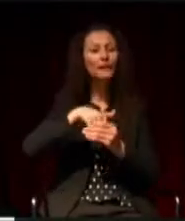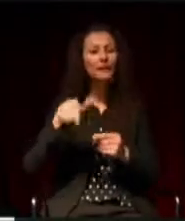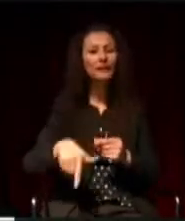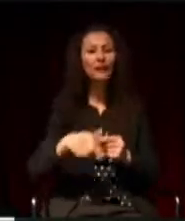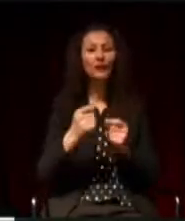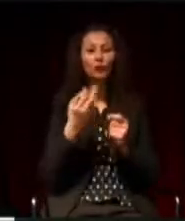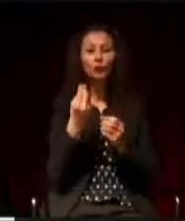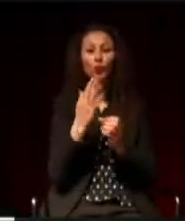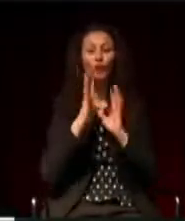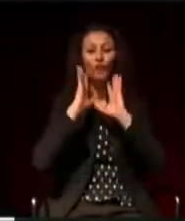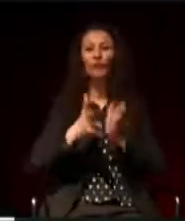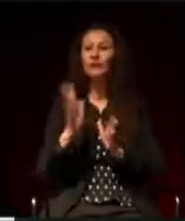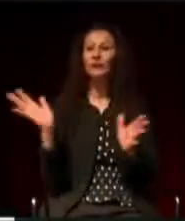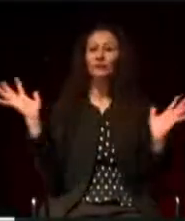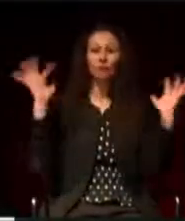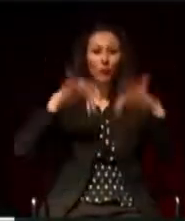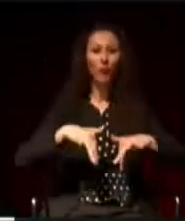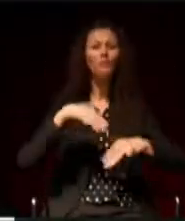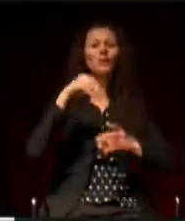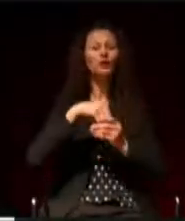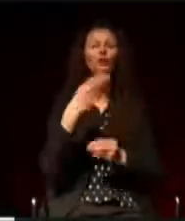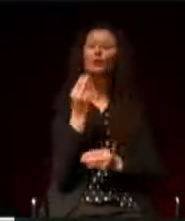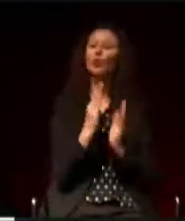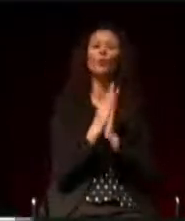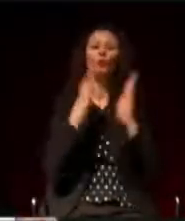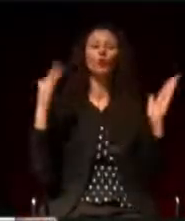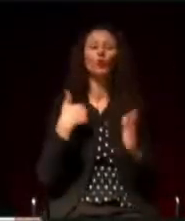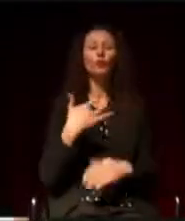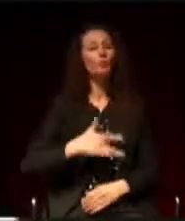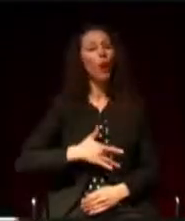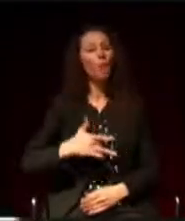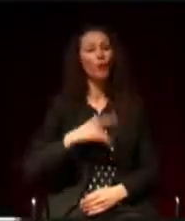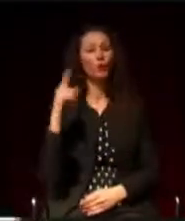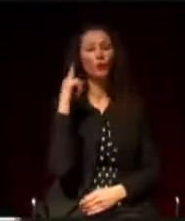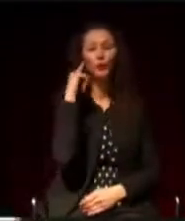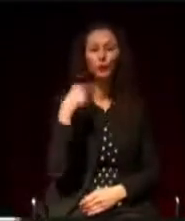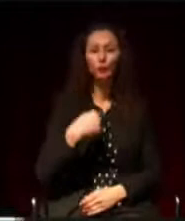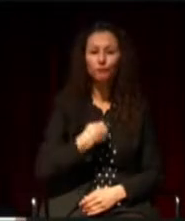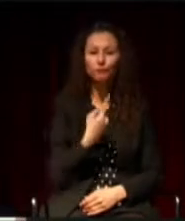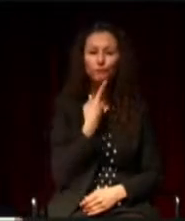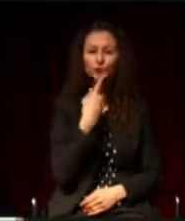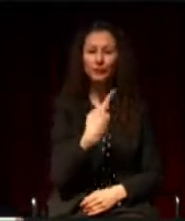geniş katılımla toplanmış olmasından da çok büyük memnuniyet duyduğumu ifade etmek isterim.